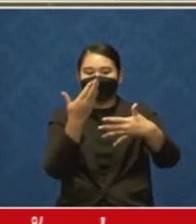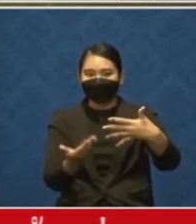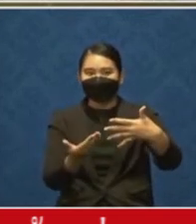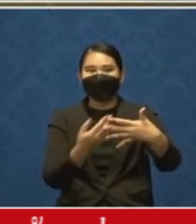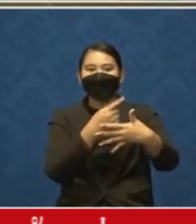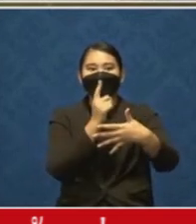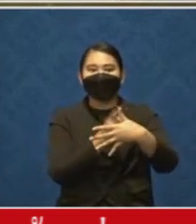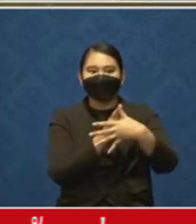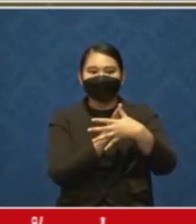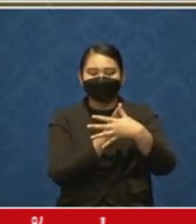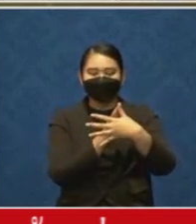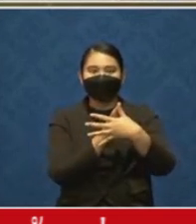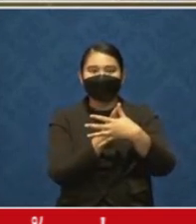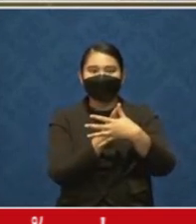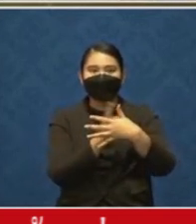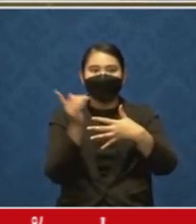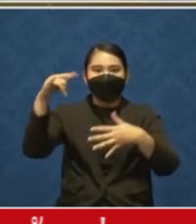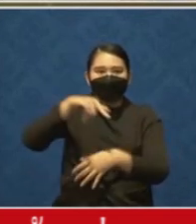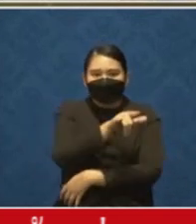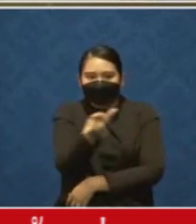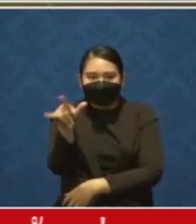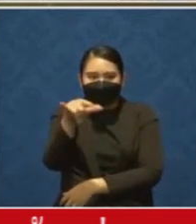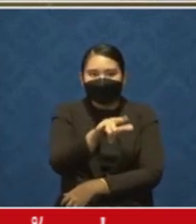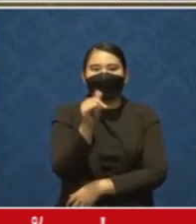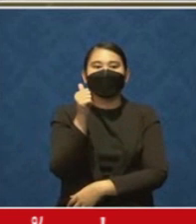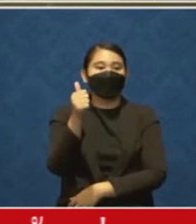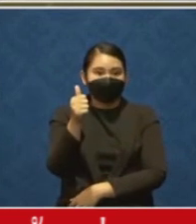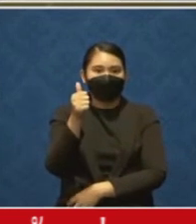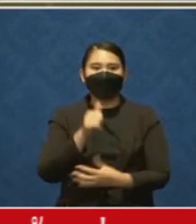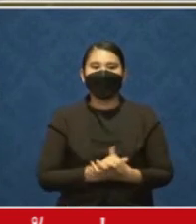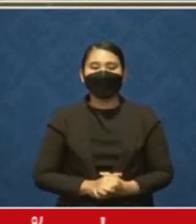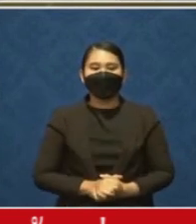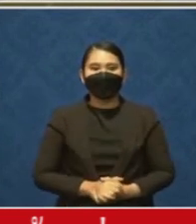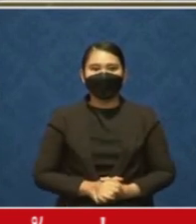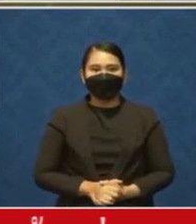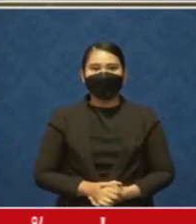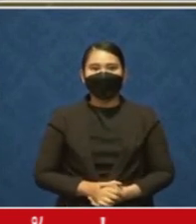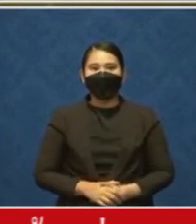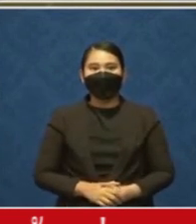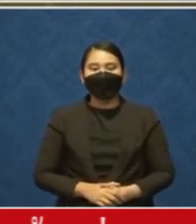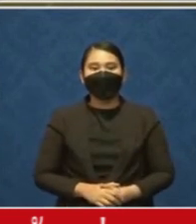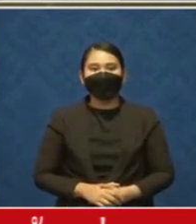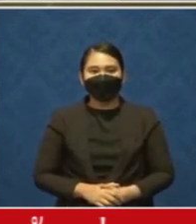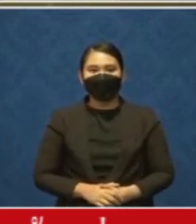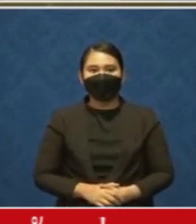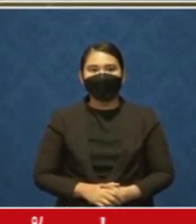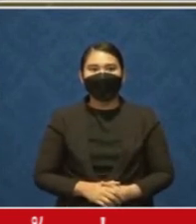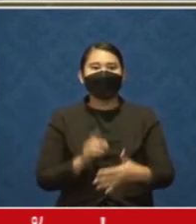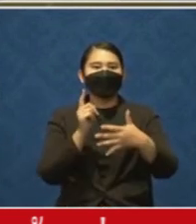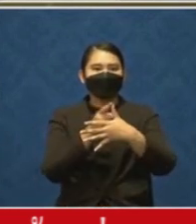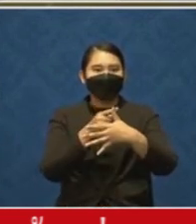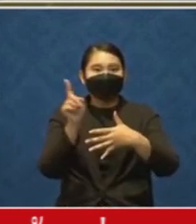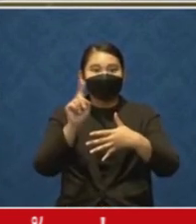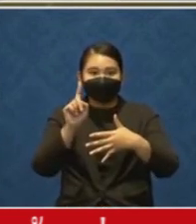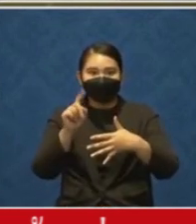านล่องหนหายตัวได้สเตลนี่ครับคือเร